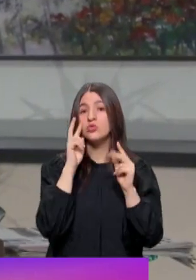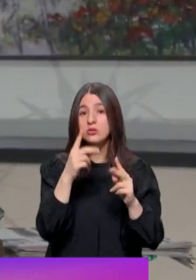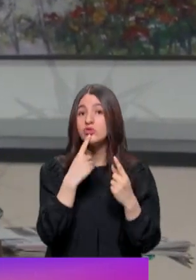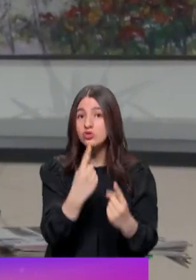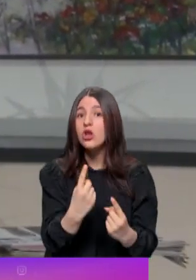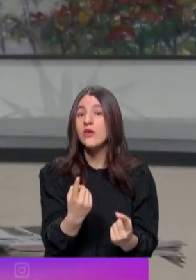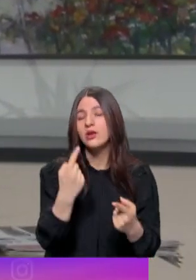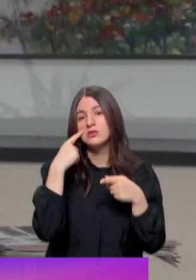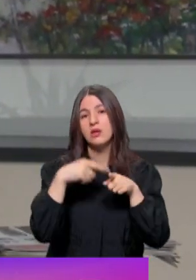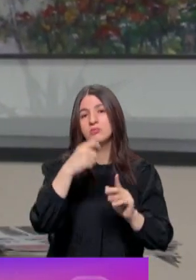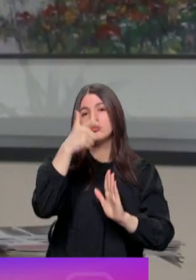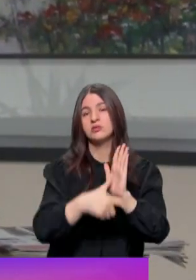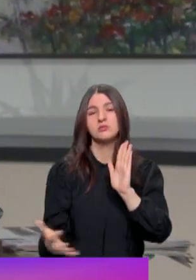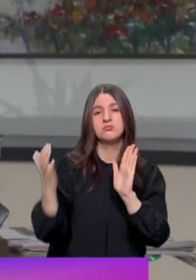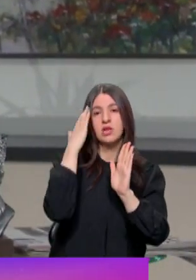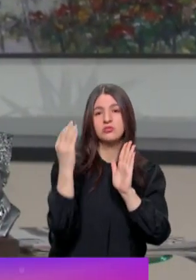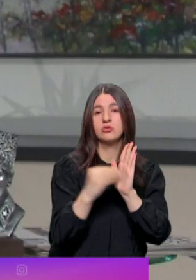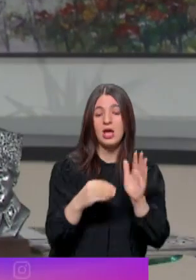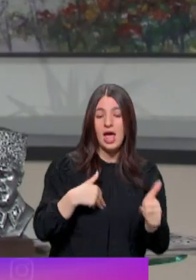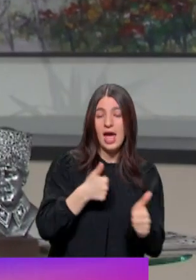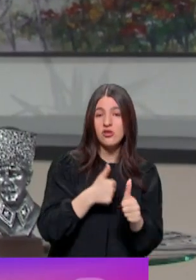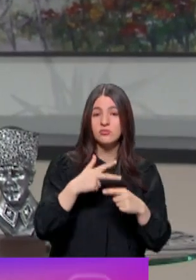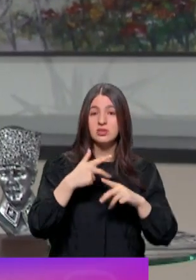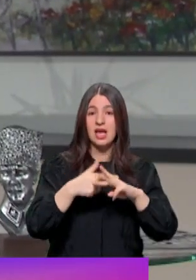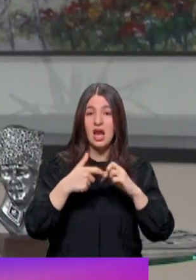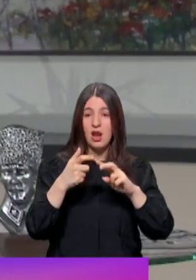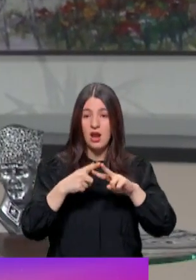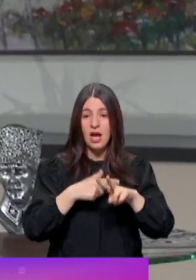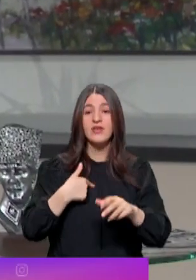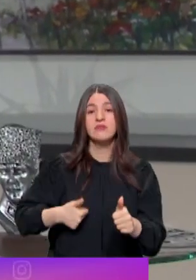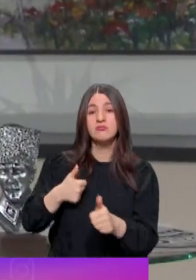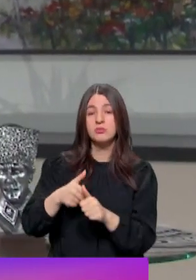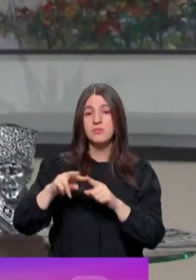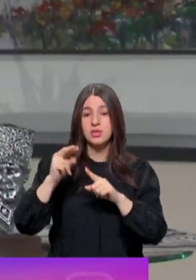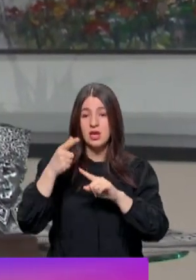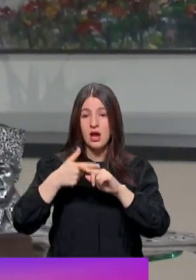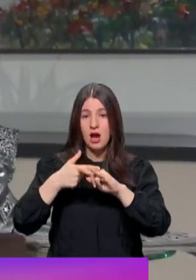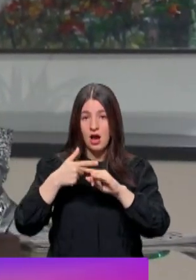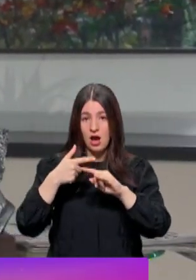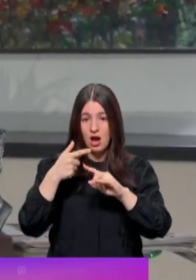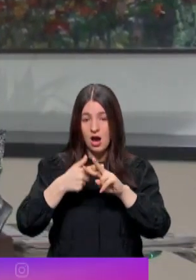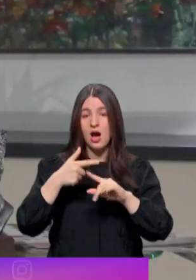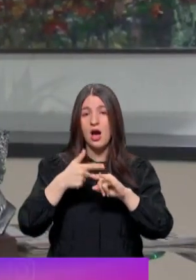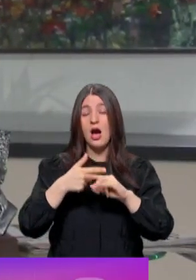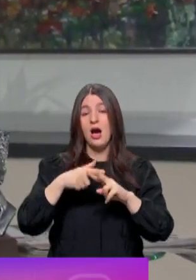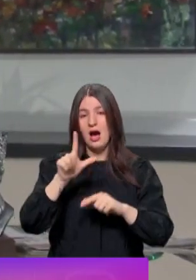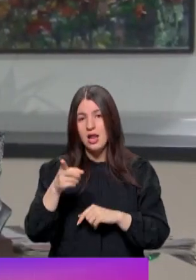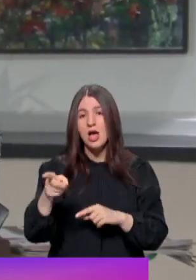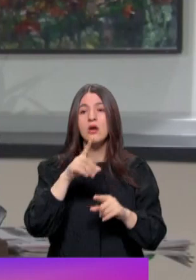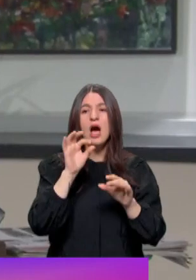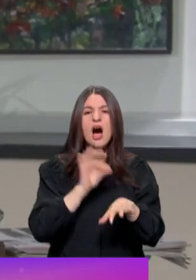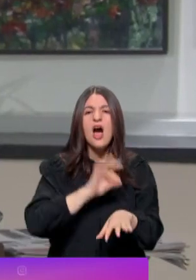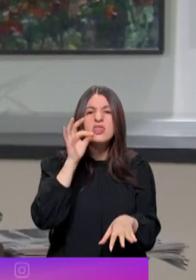ediyorum ve takip listemin başına alıyorum. Editörüm Zeray Kınacı ve danışmanım Nihal Kemaloğlu da bu konuyu takip etsinler. An be